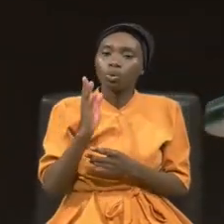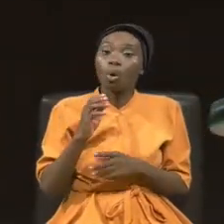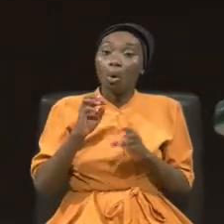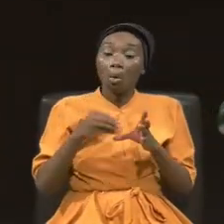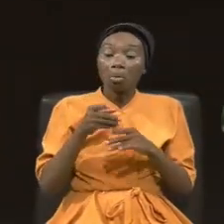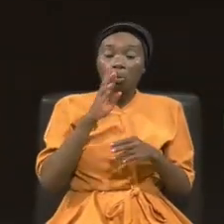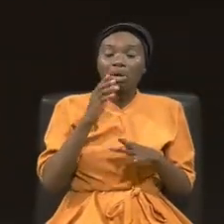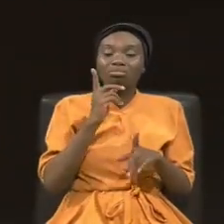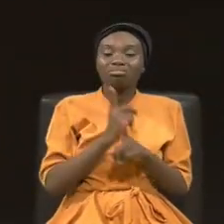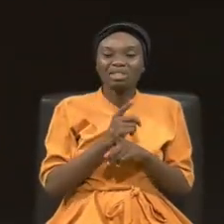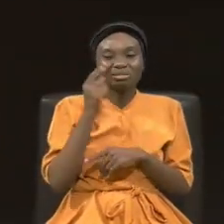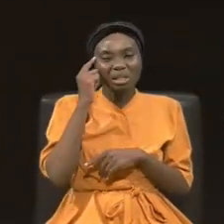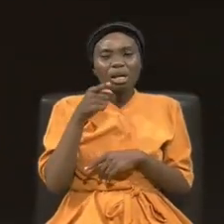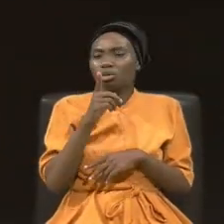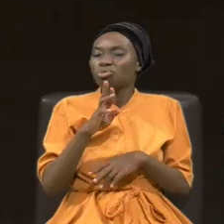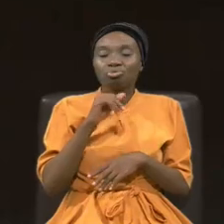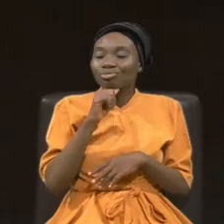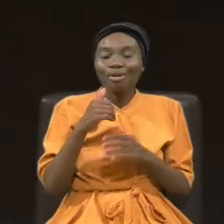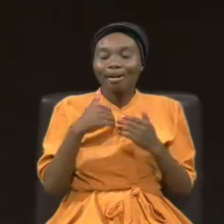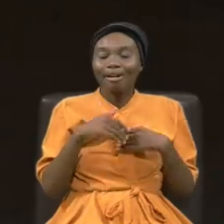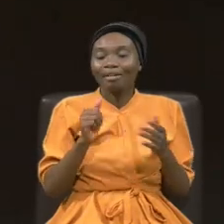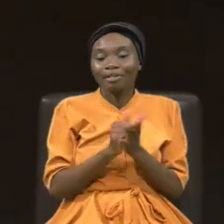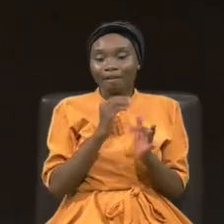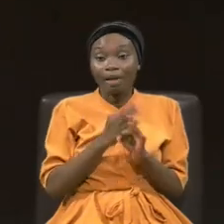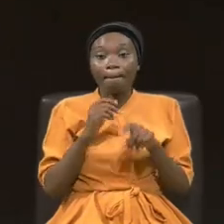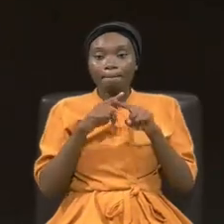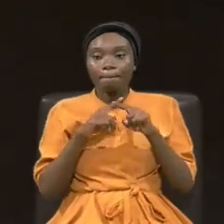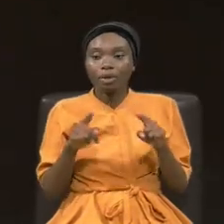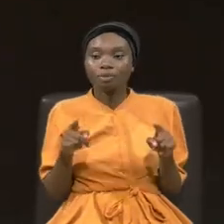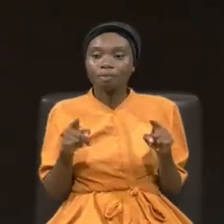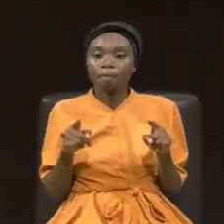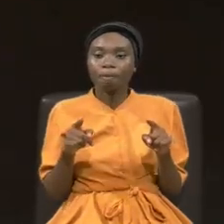êtes là comme si vous n'avez pas la foi, mais